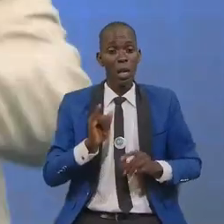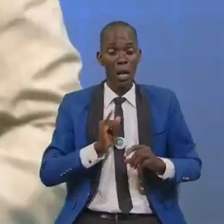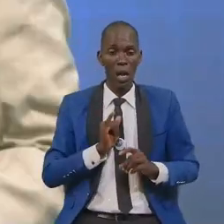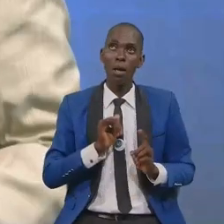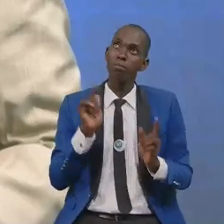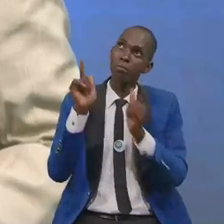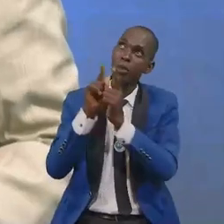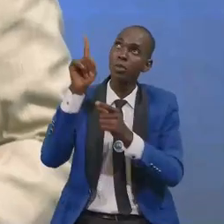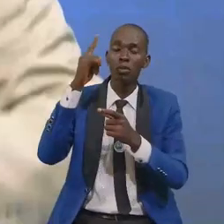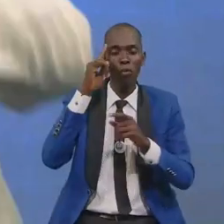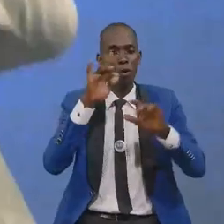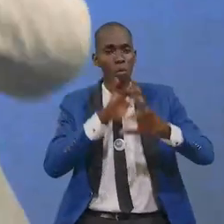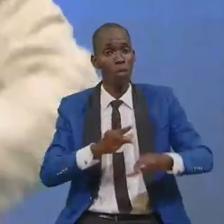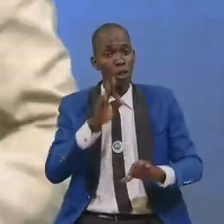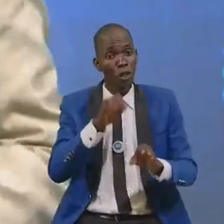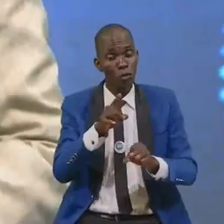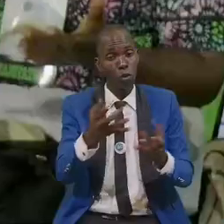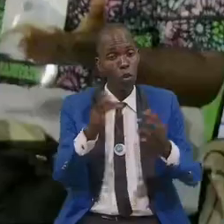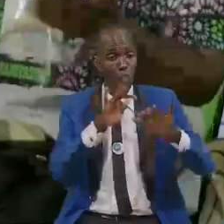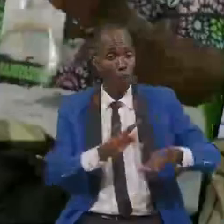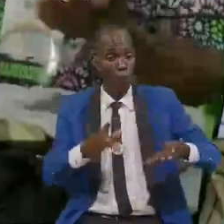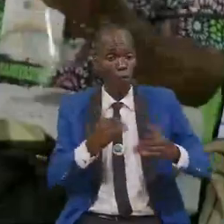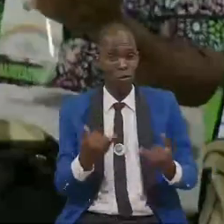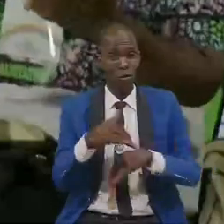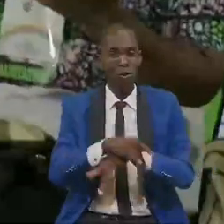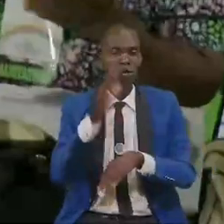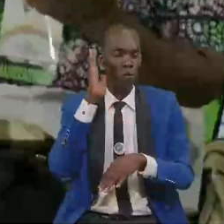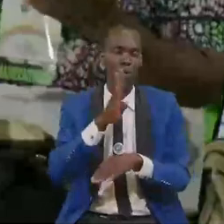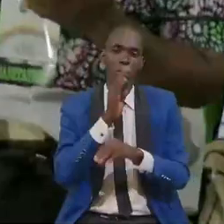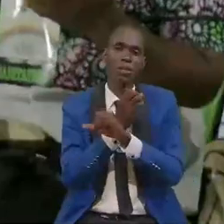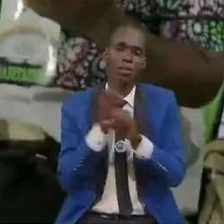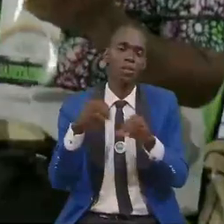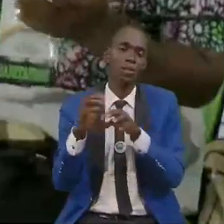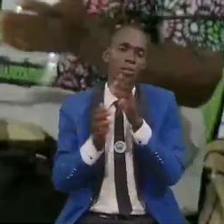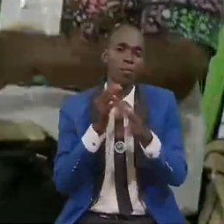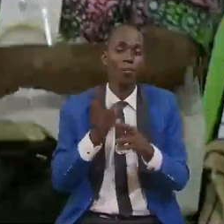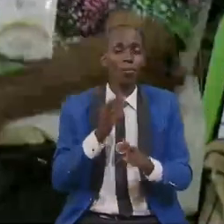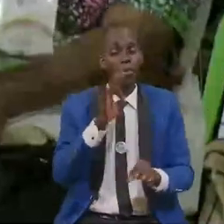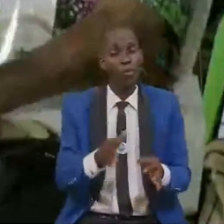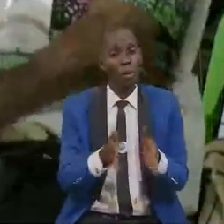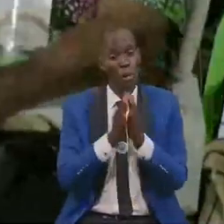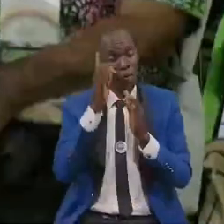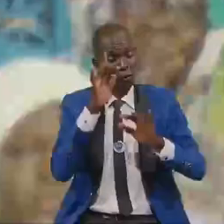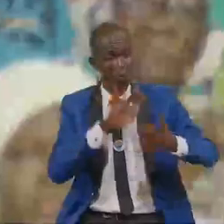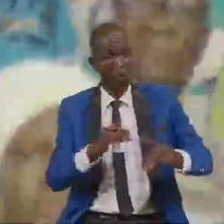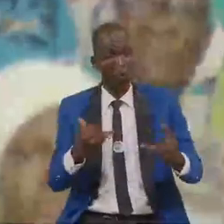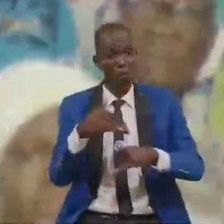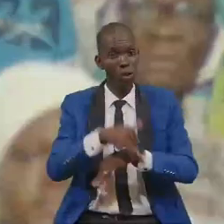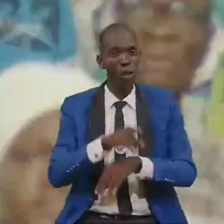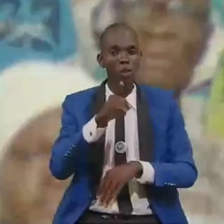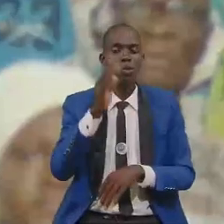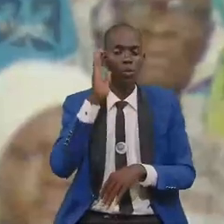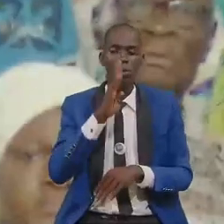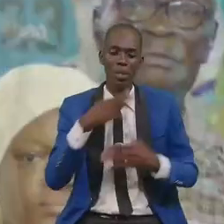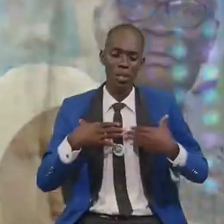si tu viens pour la musique ce soir tu seras sauvé si tu viens pour la miséricorde ce soir tu seras guéri si tu viens pour la